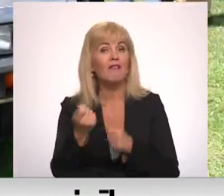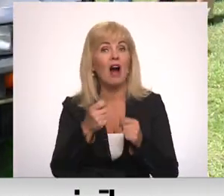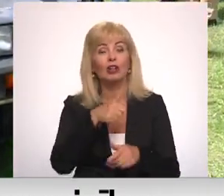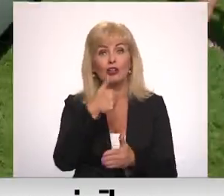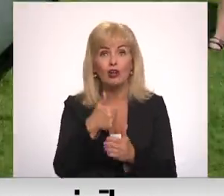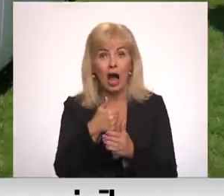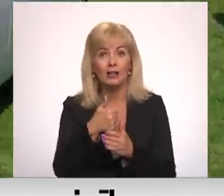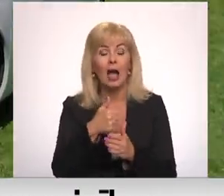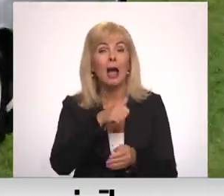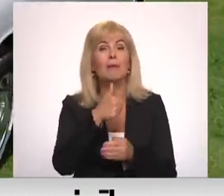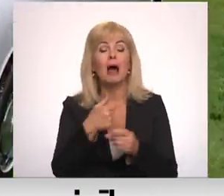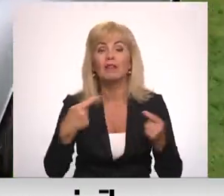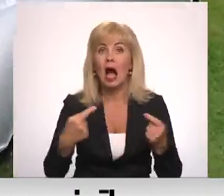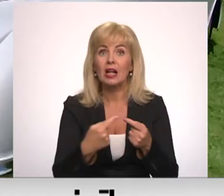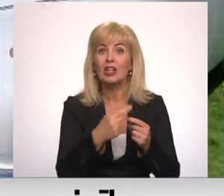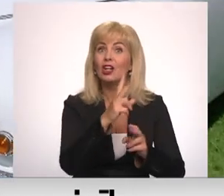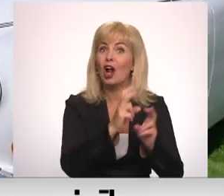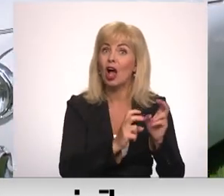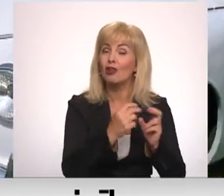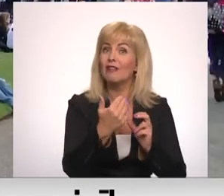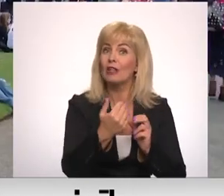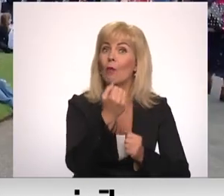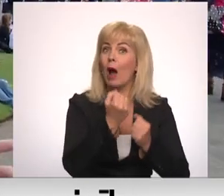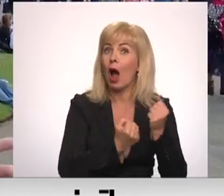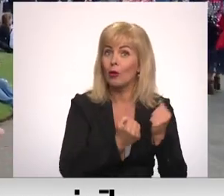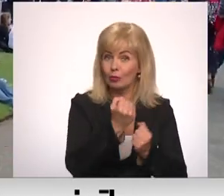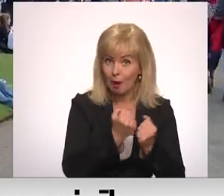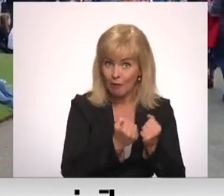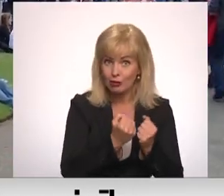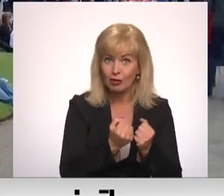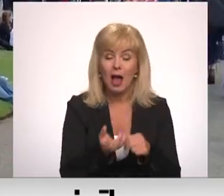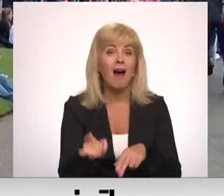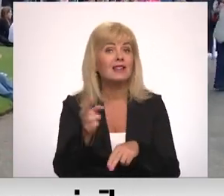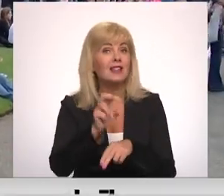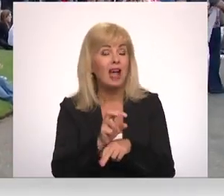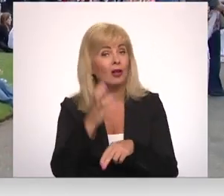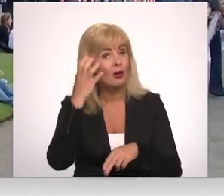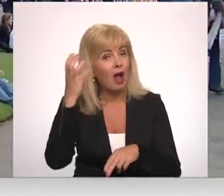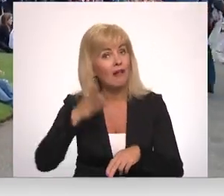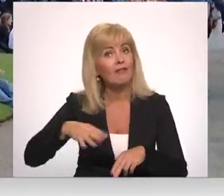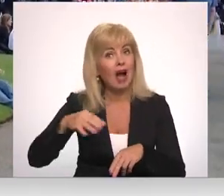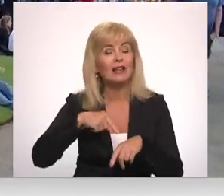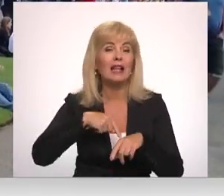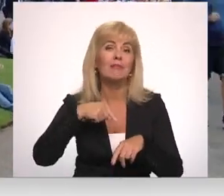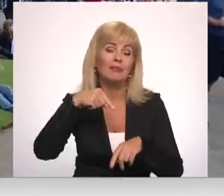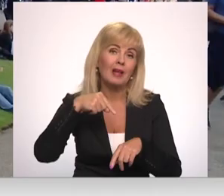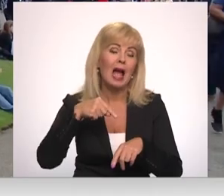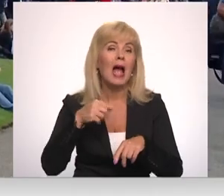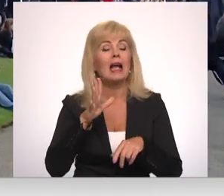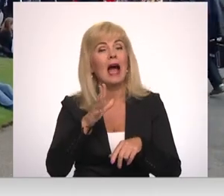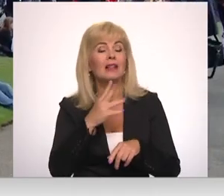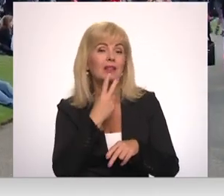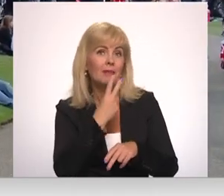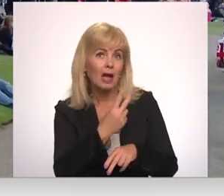viens attiecīgajā gadā ražots automobīlis. Ir sanākuši gan karaliskās ģimenes fani, gan vienkārši tāpat cilvēki